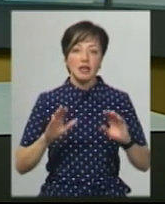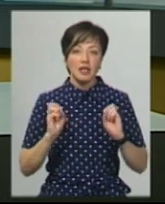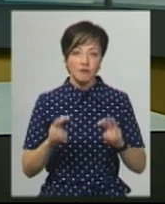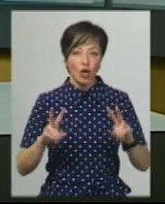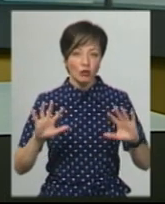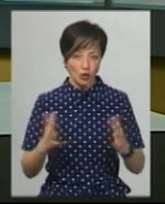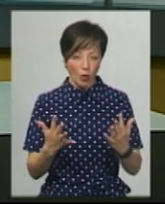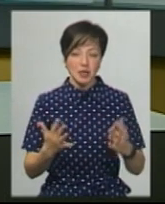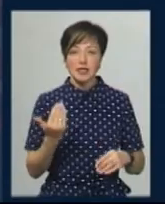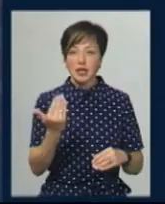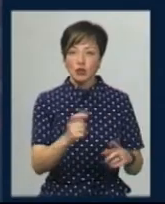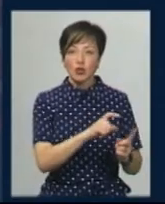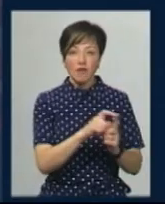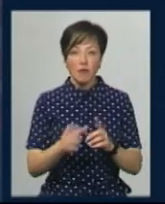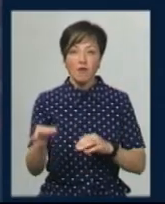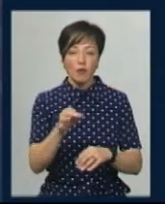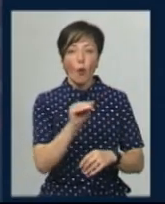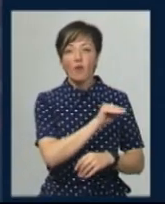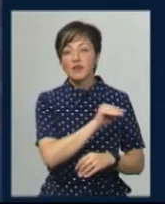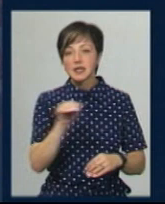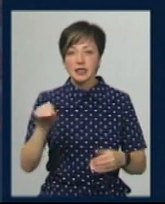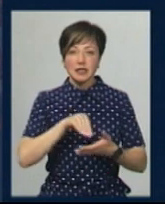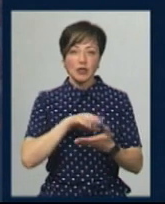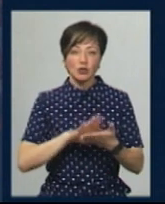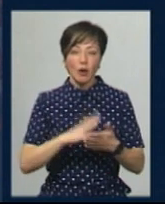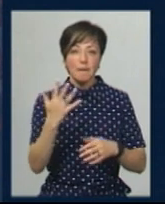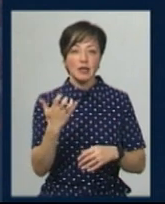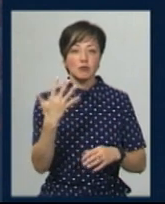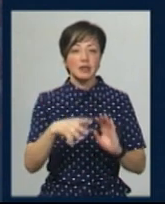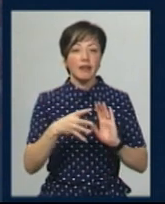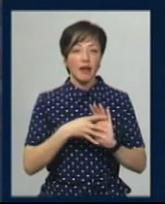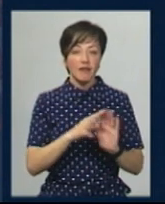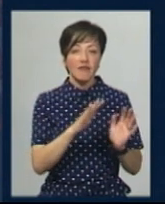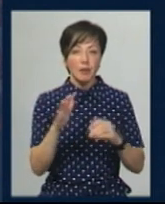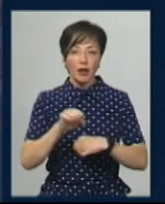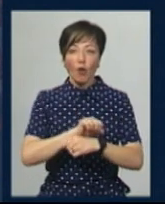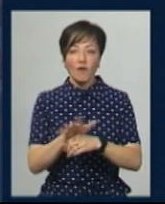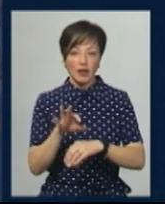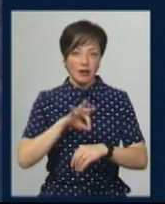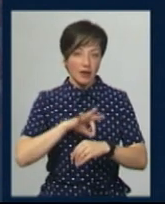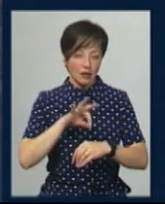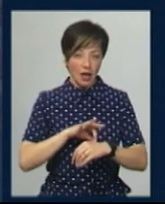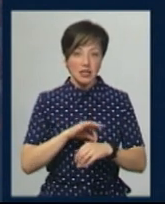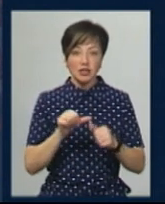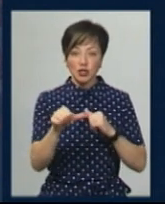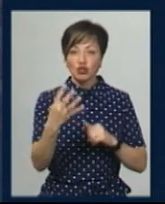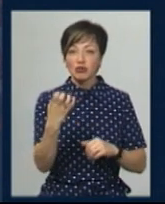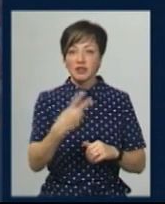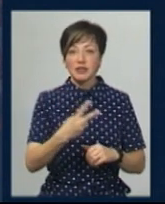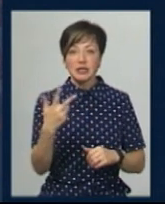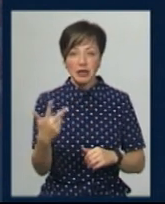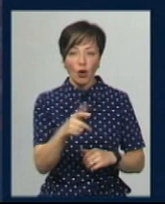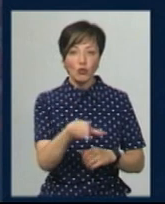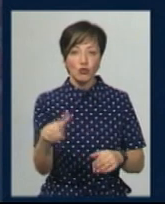ситуації. За її словами, в області офіційно зареєстрованих 559 випадків на COVID-19. З них 423